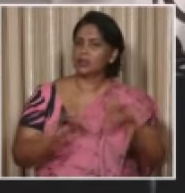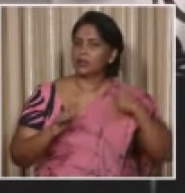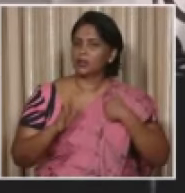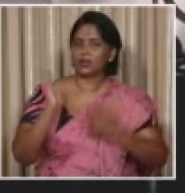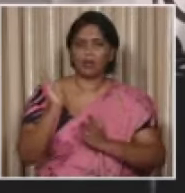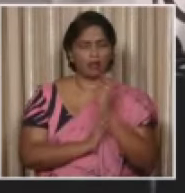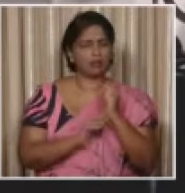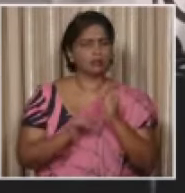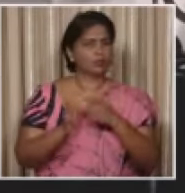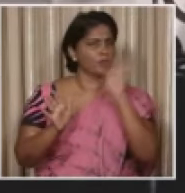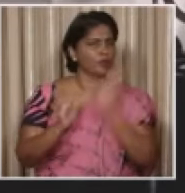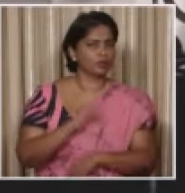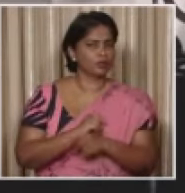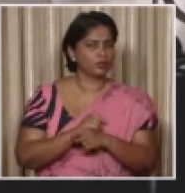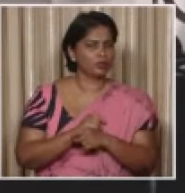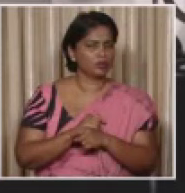ऐतिहासिक प्रतिक्षेप कले